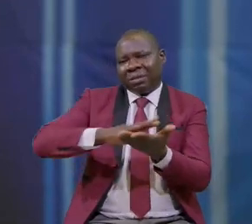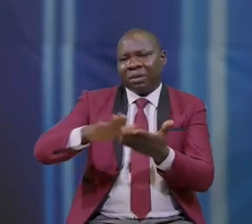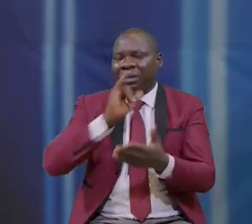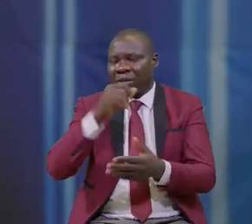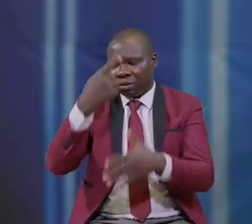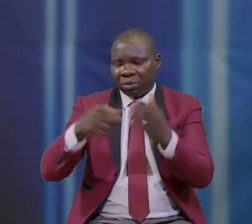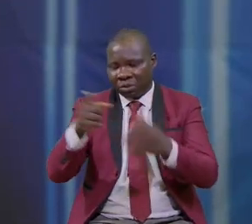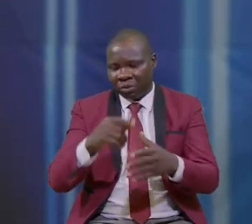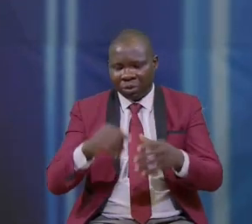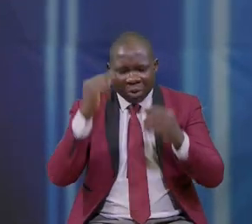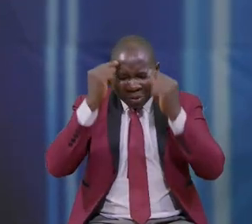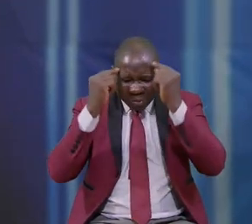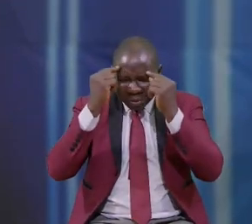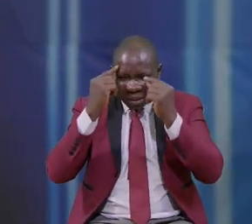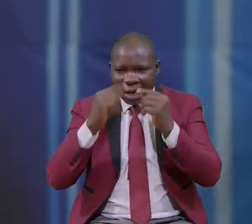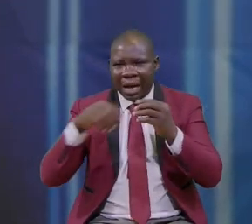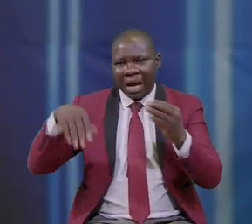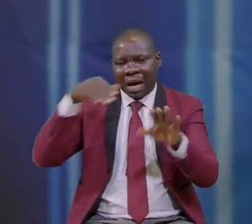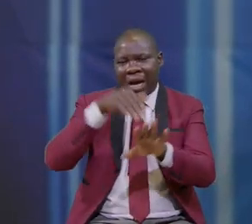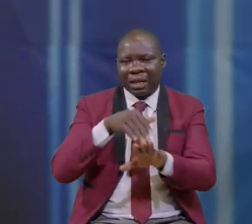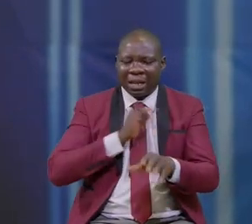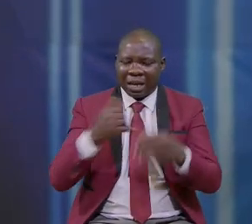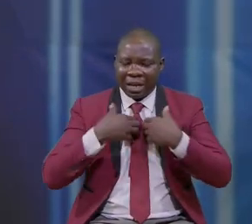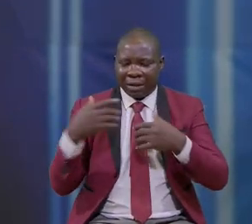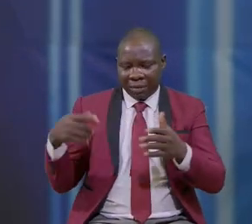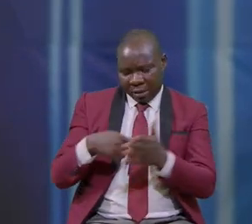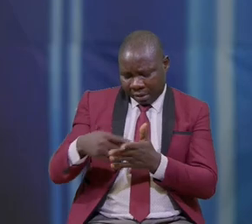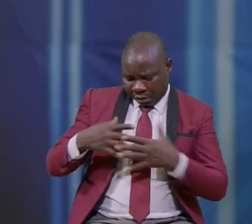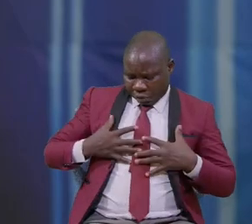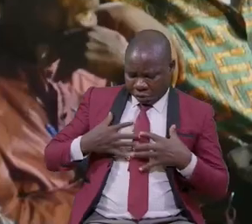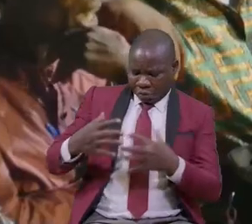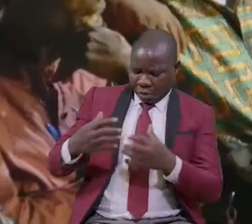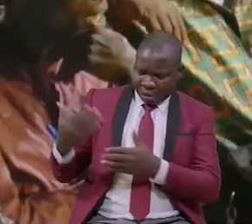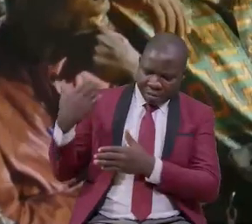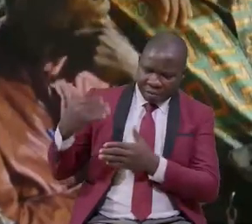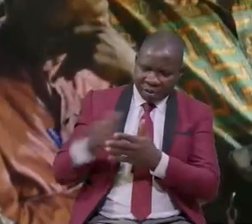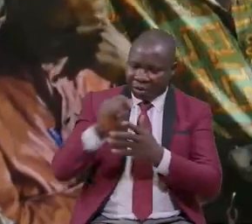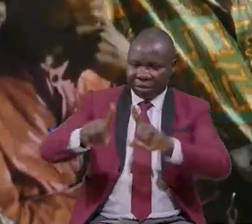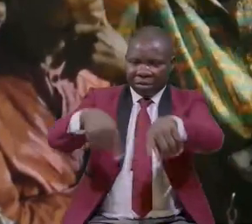étonnés. Ah, j'ai tel enflement avant, c'est parti. C'est parti.